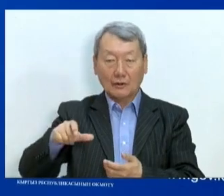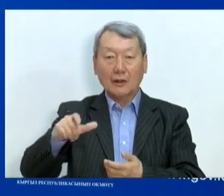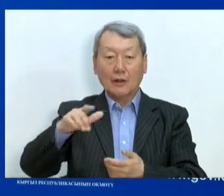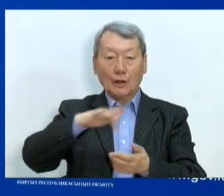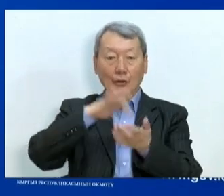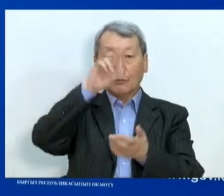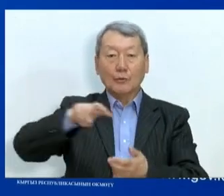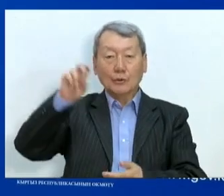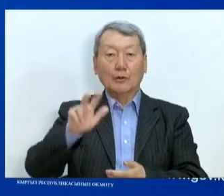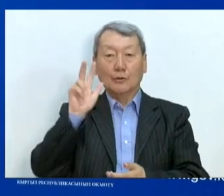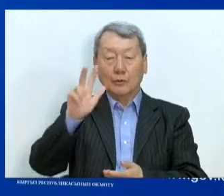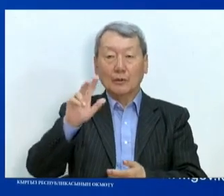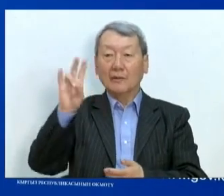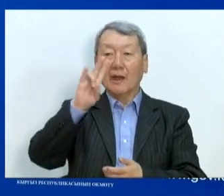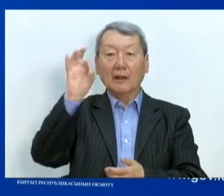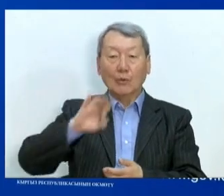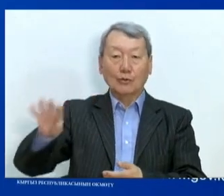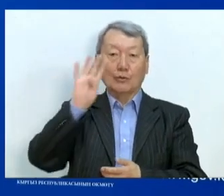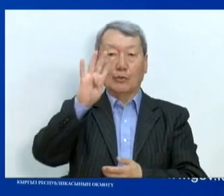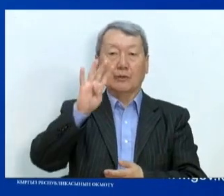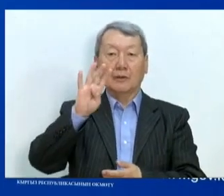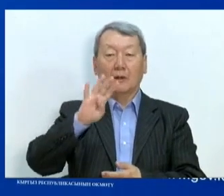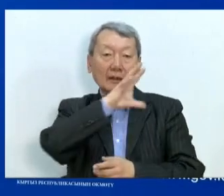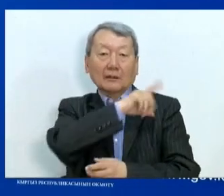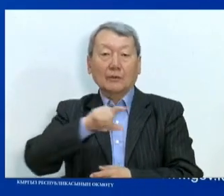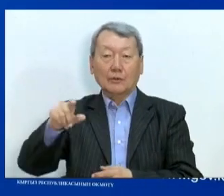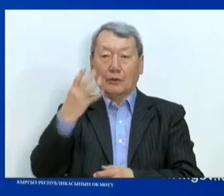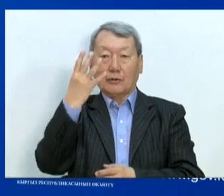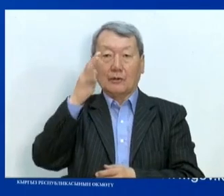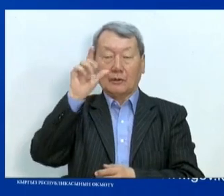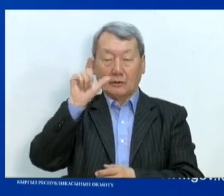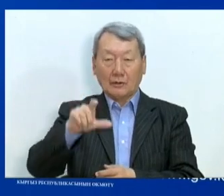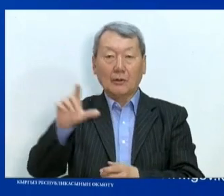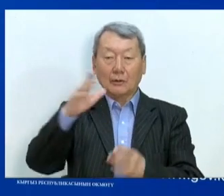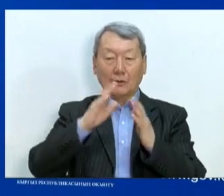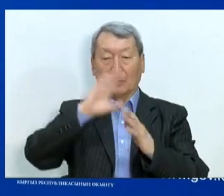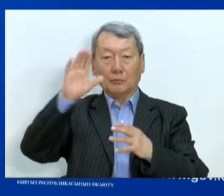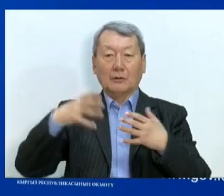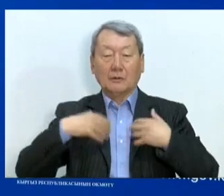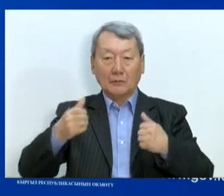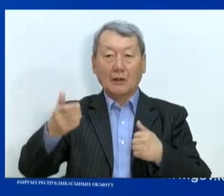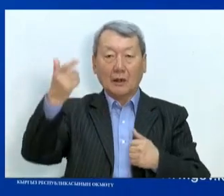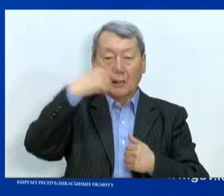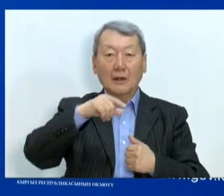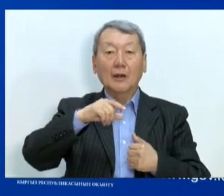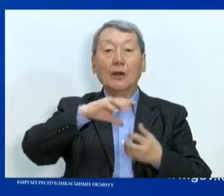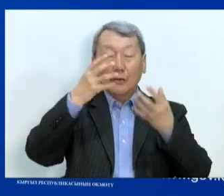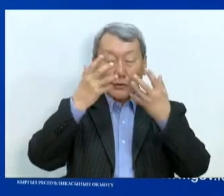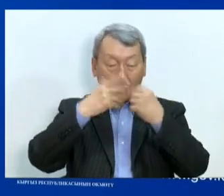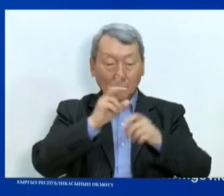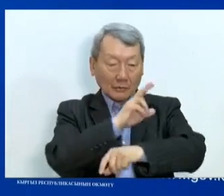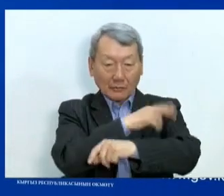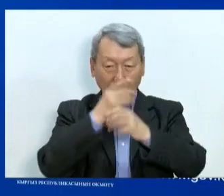шаарынан 3, Нарын областынан 4 бейтап, Ысык Көл областынан 4 бейтап чыгарылды. Кайталап алынган анализдердин